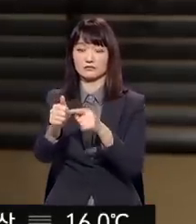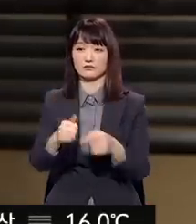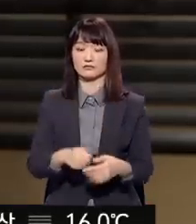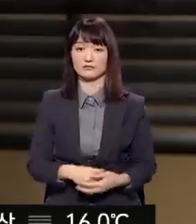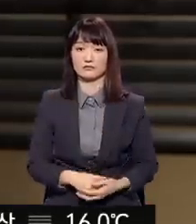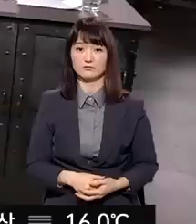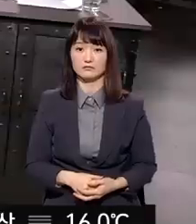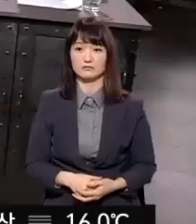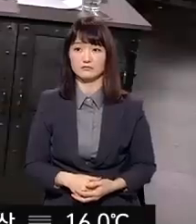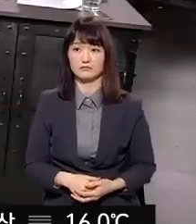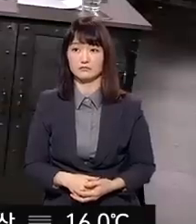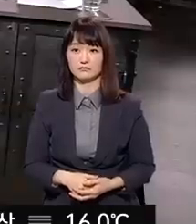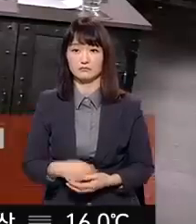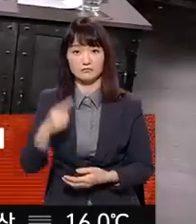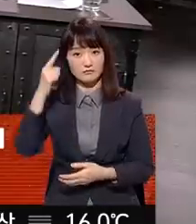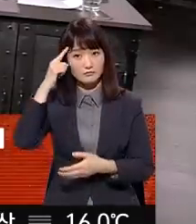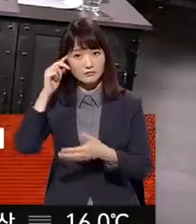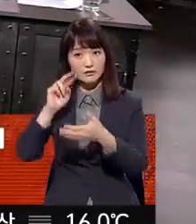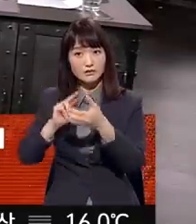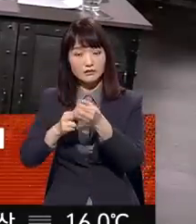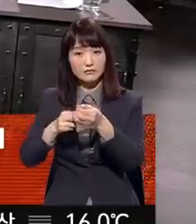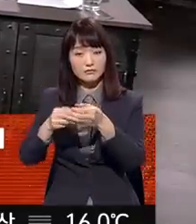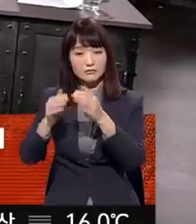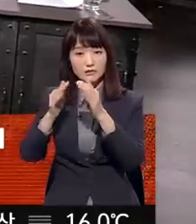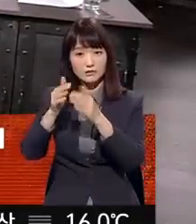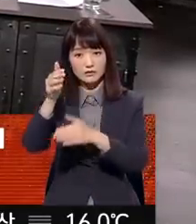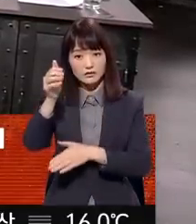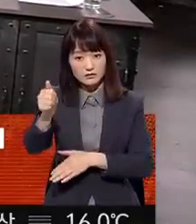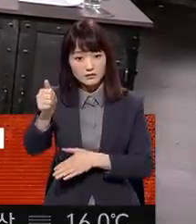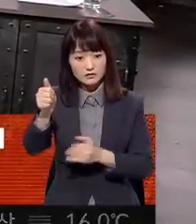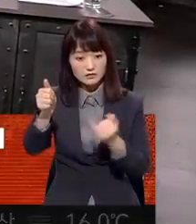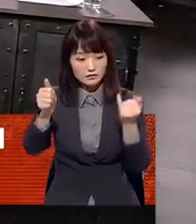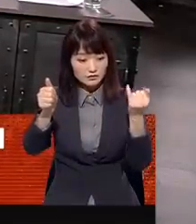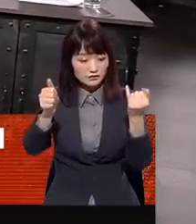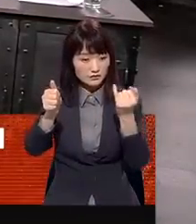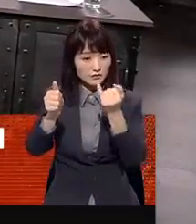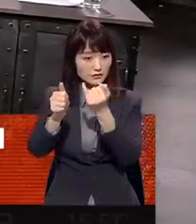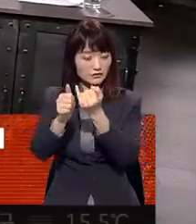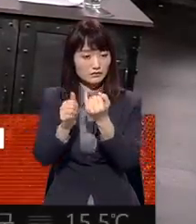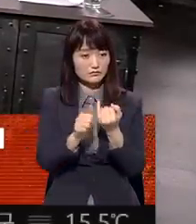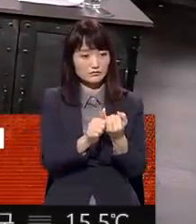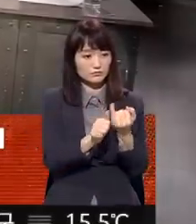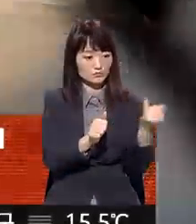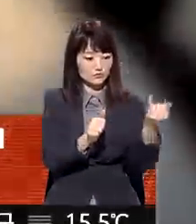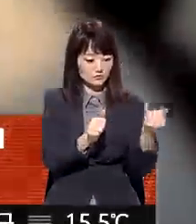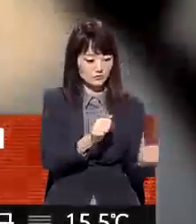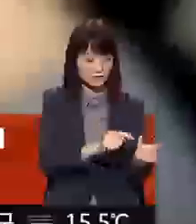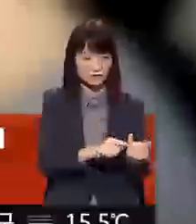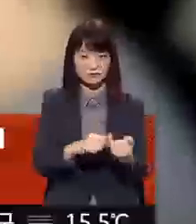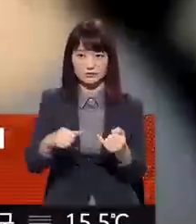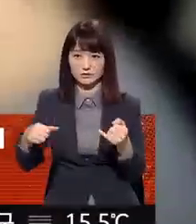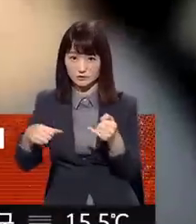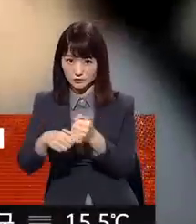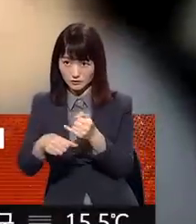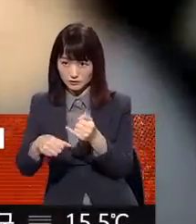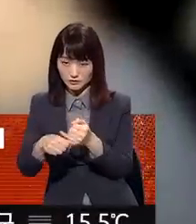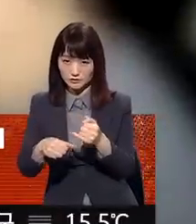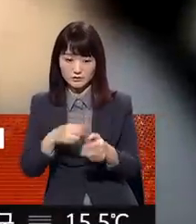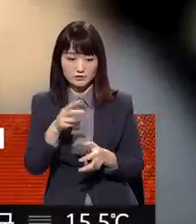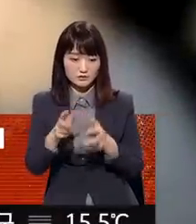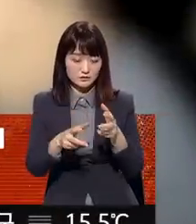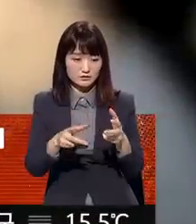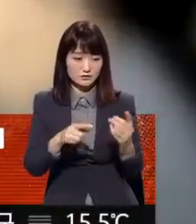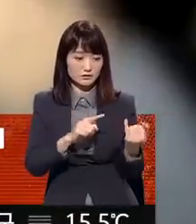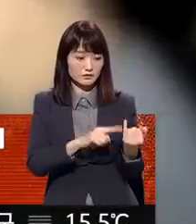이 원장은 유부남인데 처제하고 사귀고 있었고 특히 무슨 사업을 하면서 처제 명의로